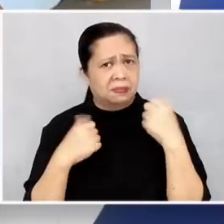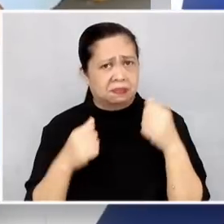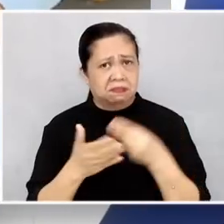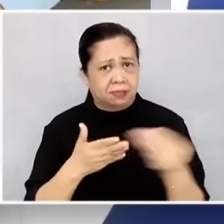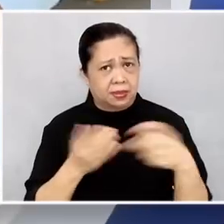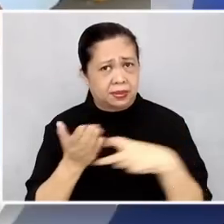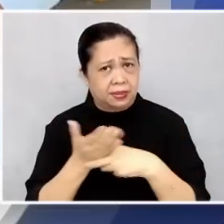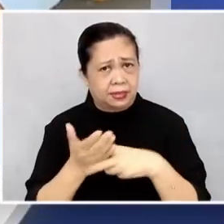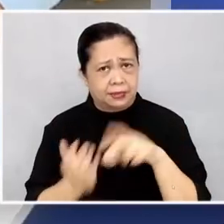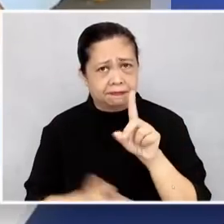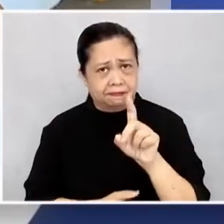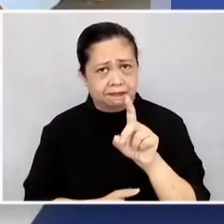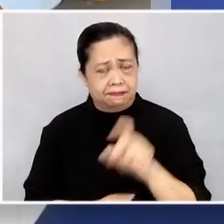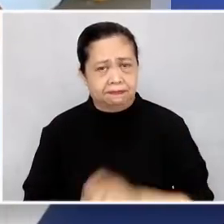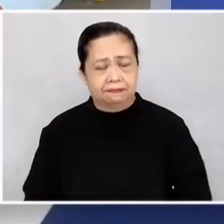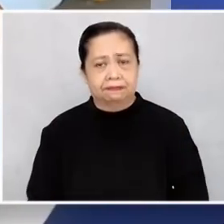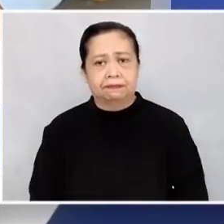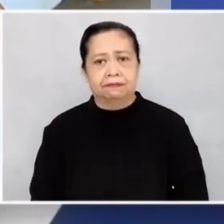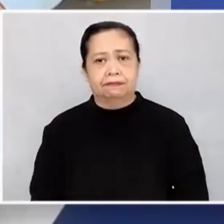tiket?